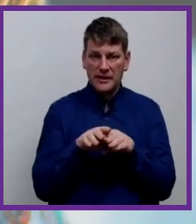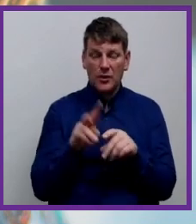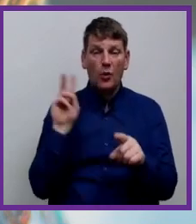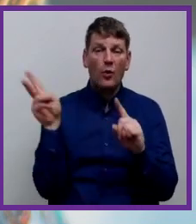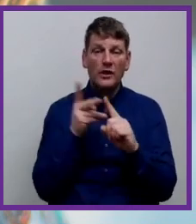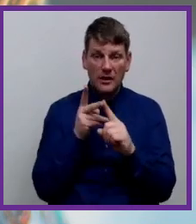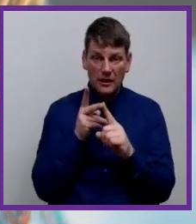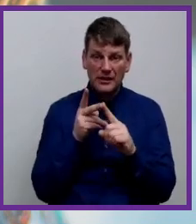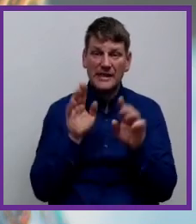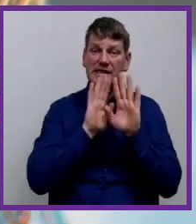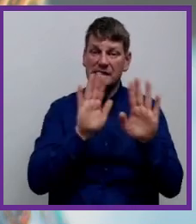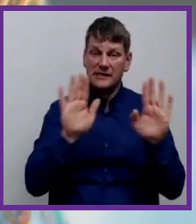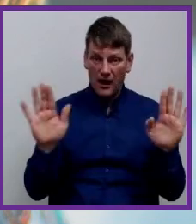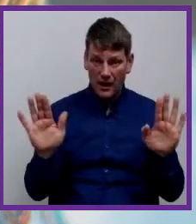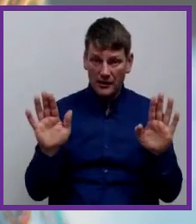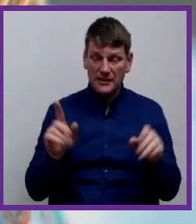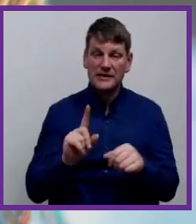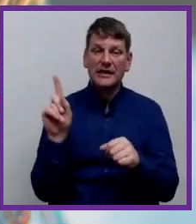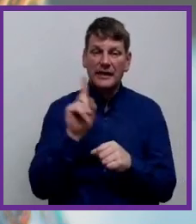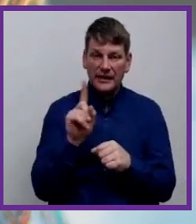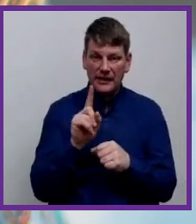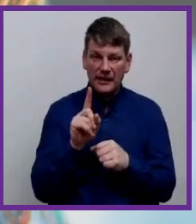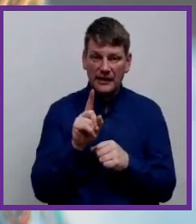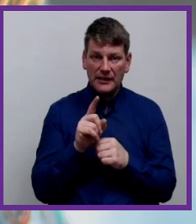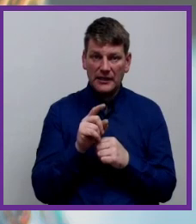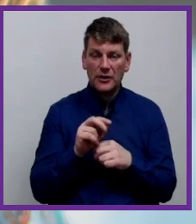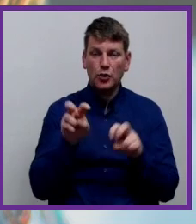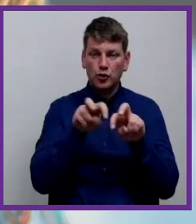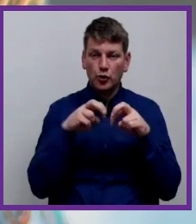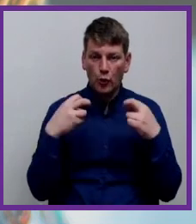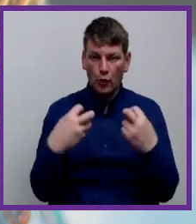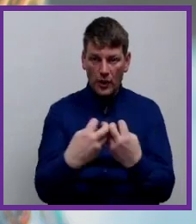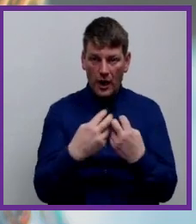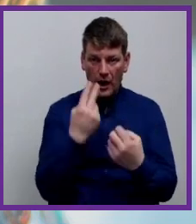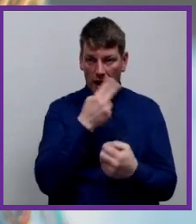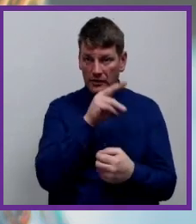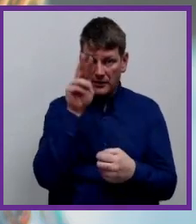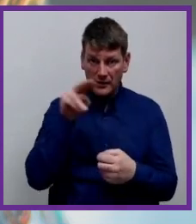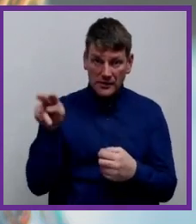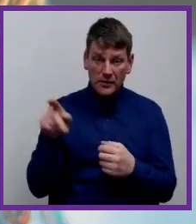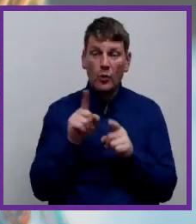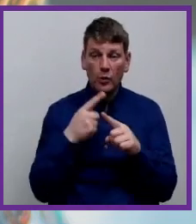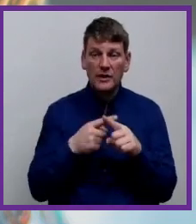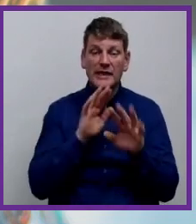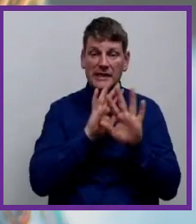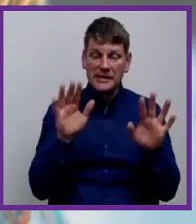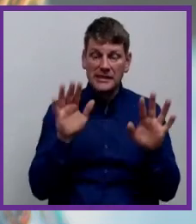Otrkārt, izstādes ir žūrētas un izstādes arī